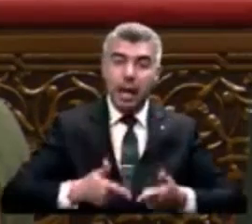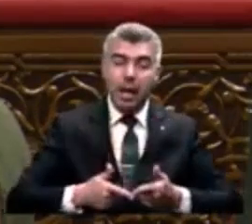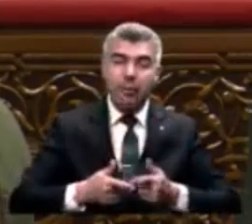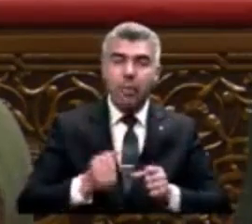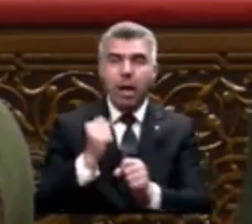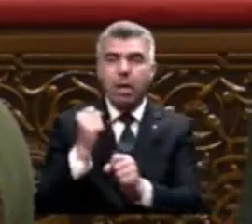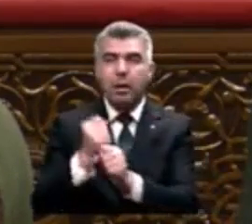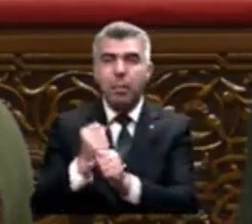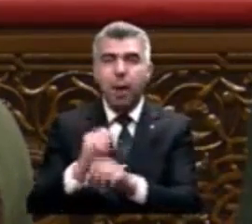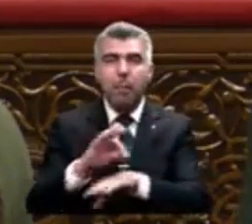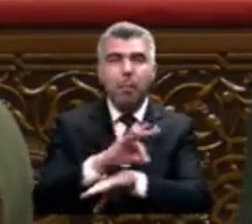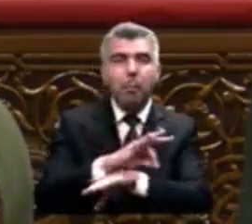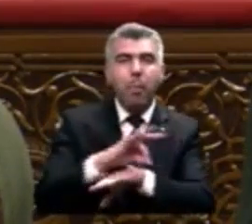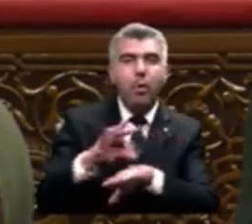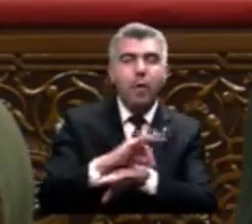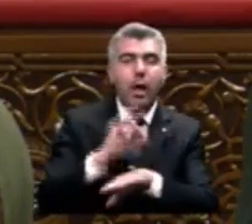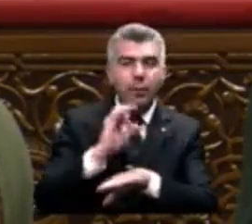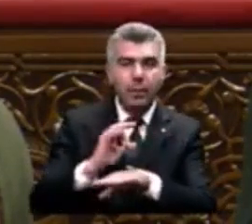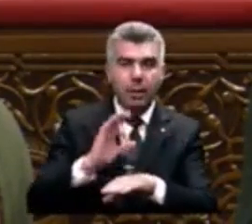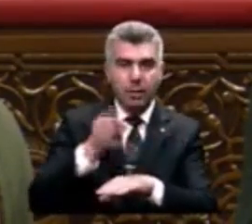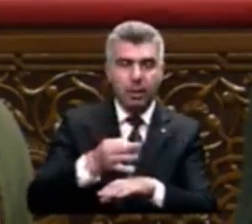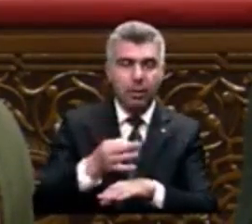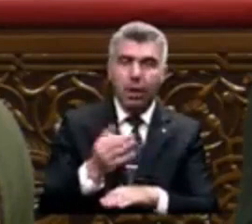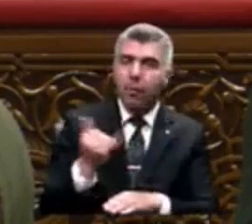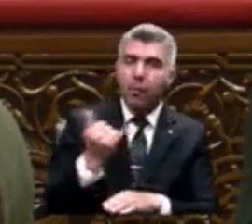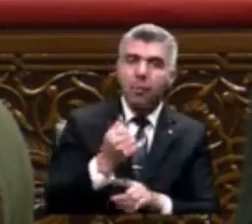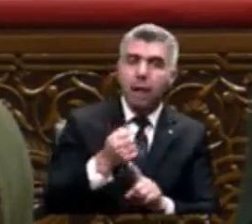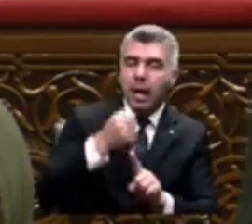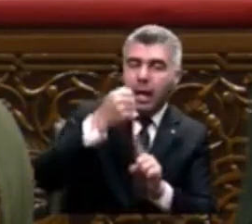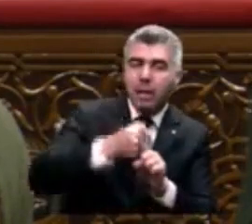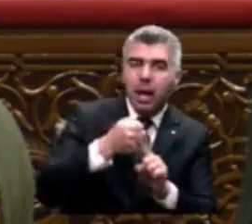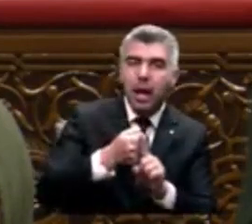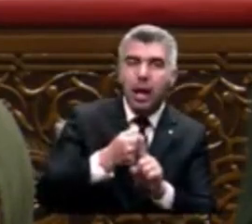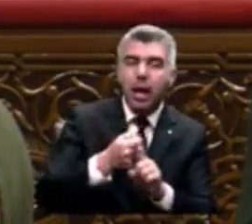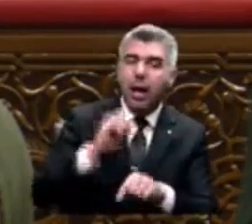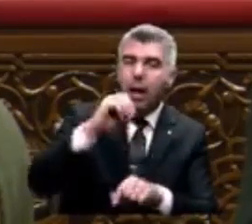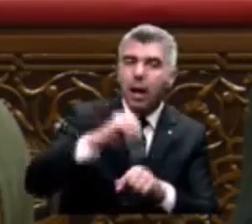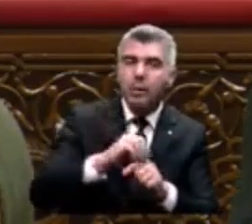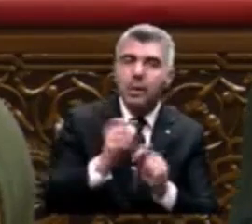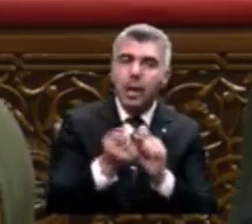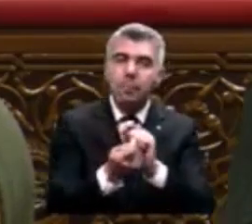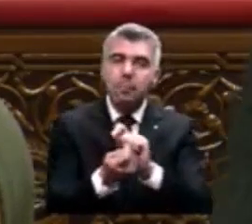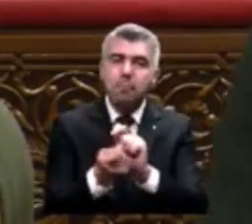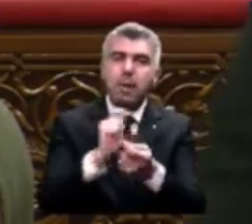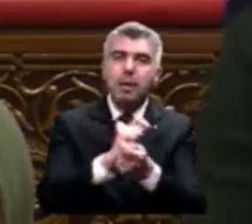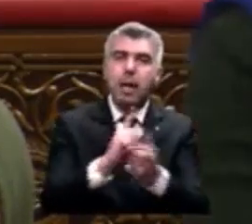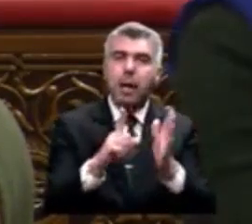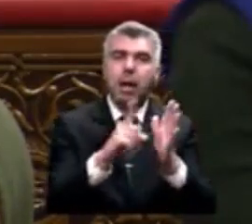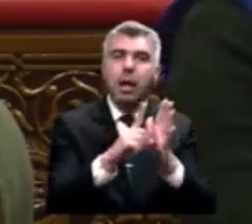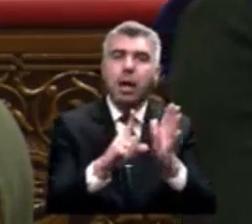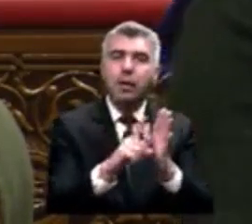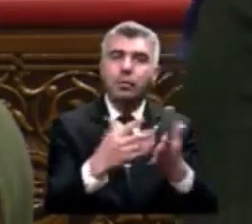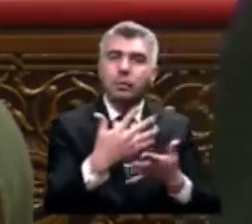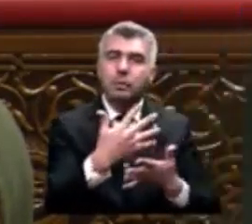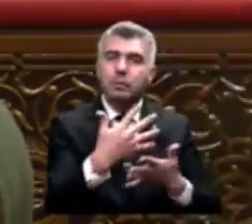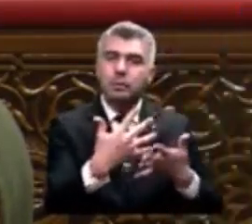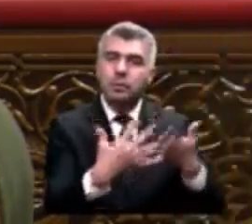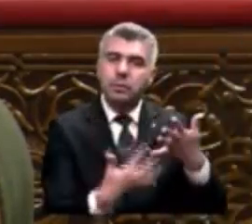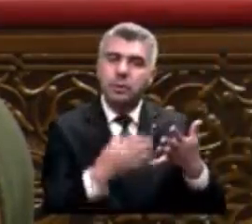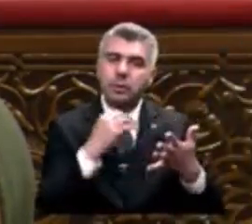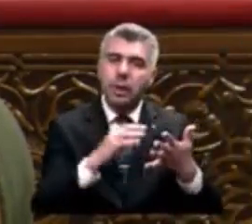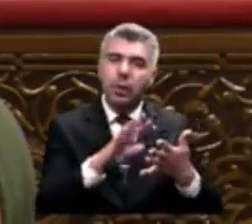الشغيلة التعليمية، ولا إصلاح للتعليم دون إعادة النظر ومراجعة هذا المرسوم، وبالتالي حفظ